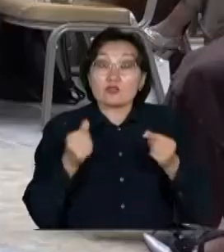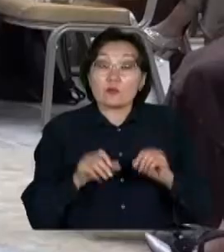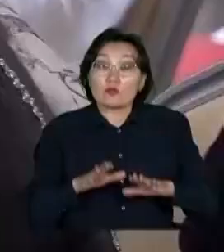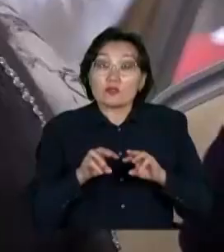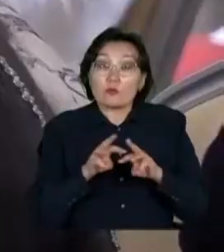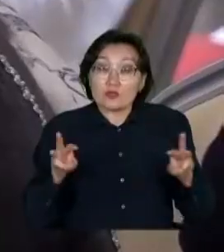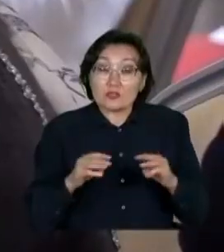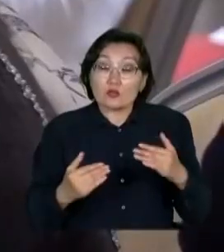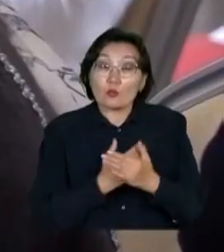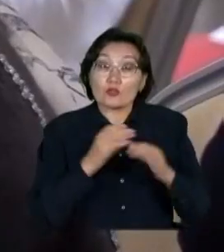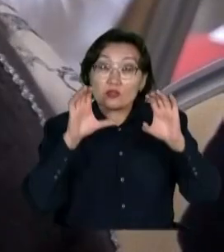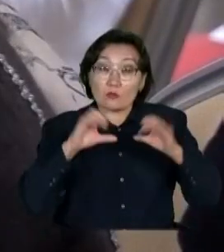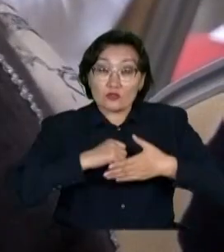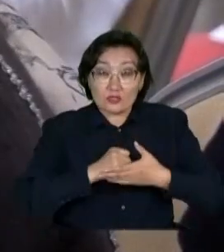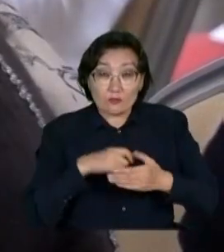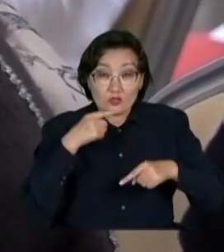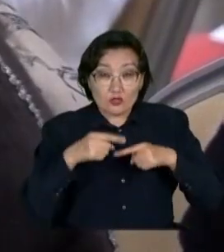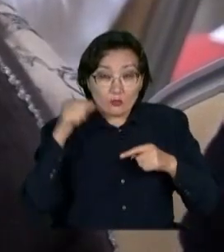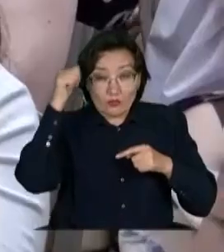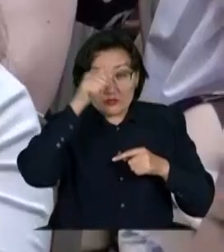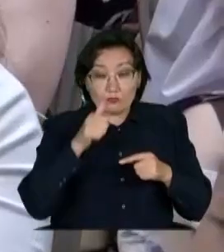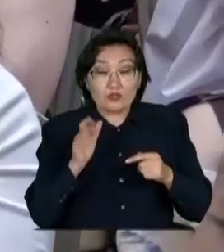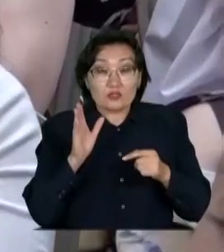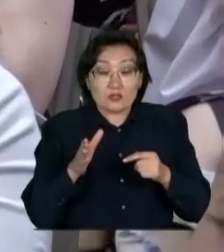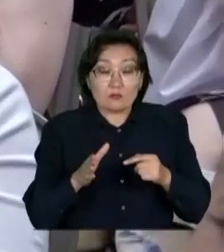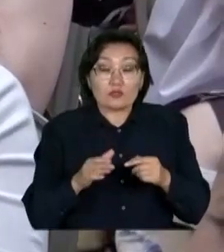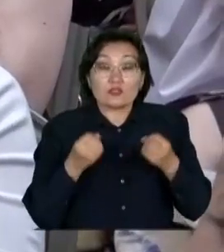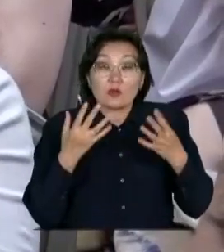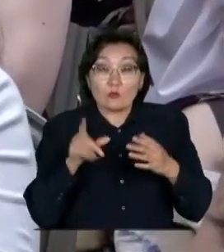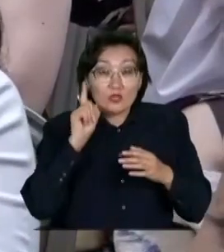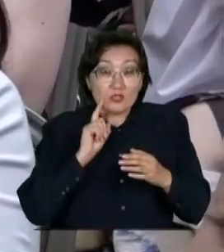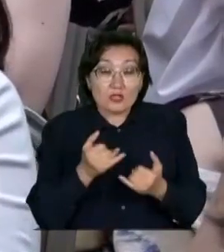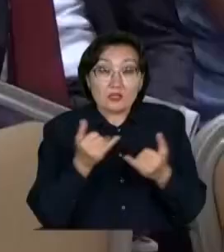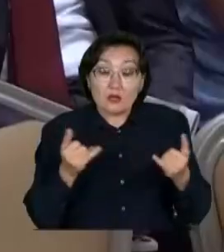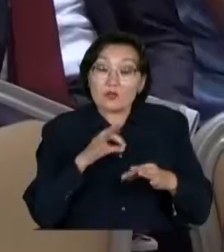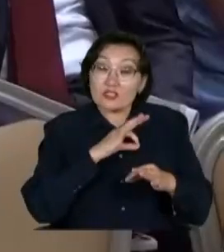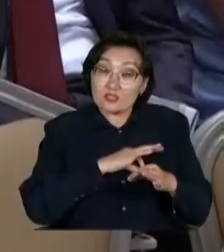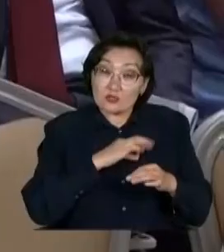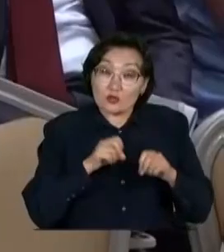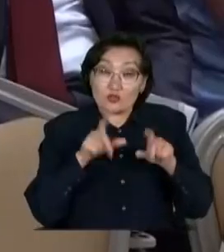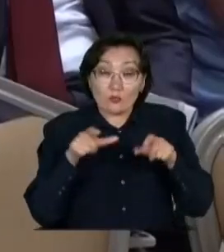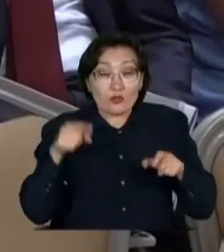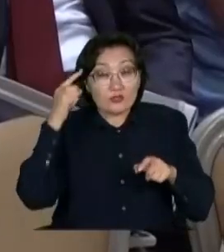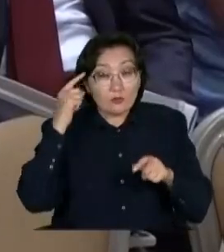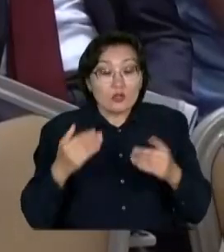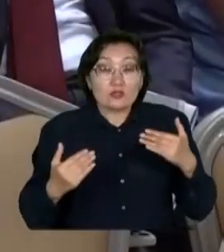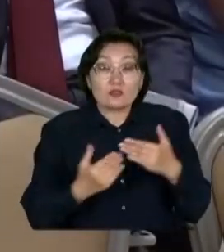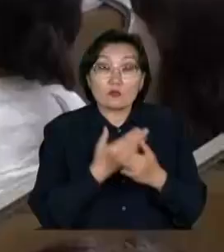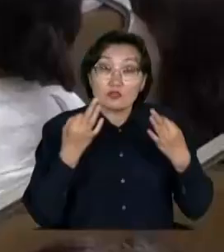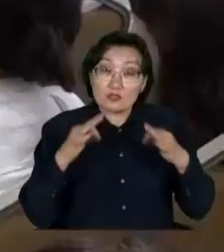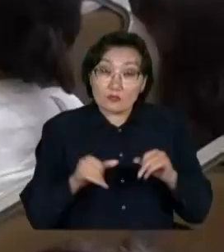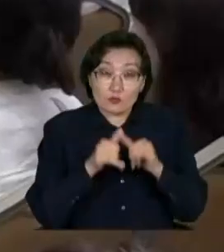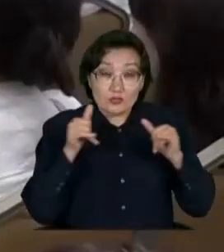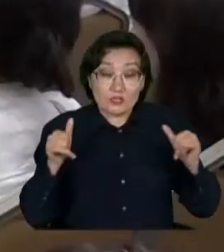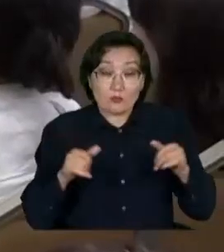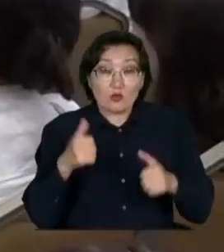новый налоговый кодекс примут уже в следующем году. Он будет простым и удобным для применения. Эксперты считают, новшества позволят